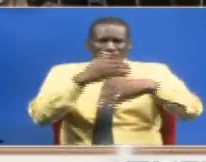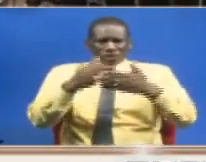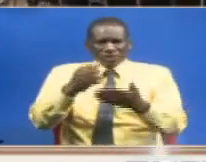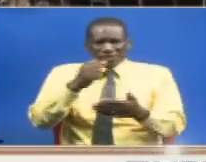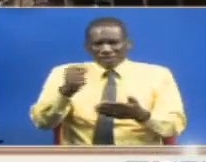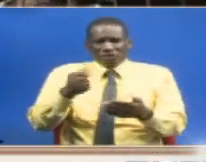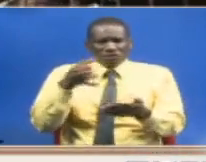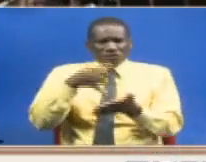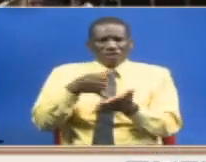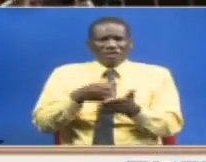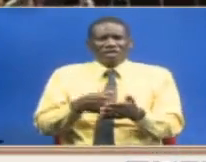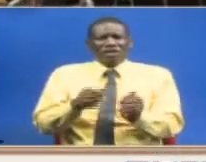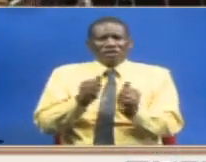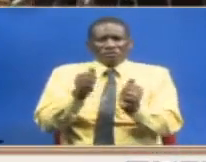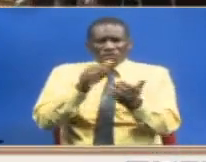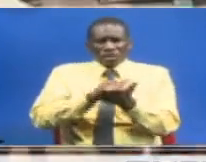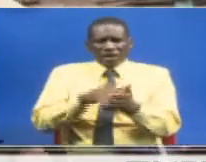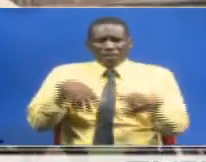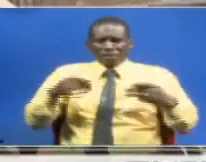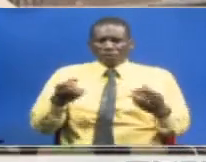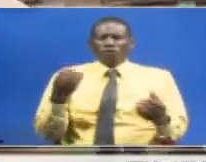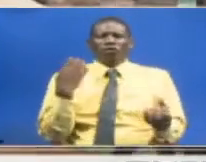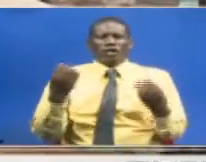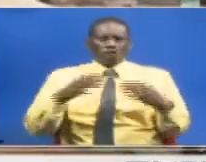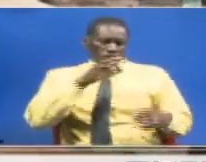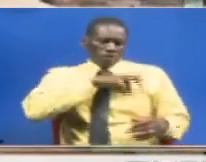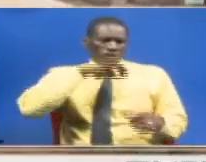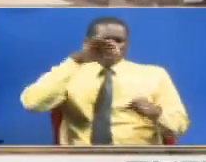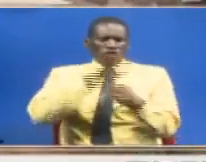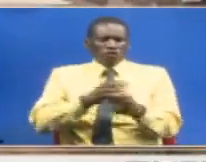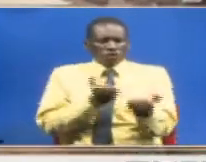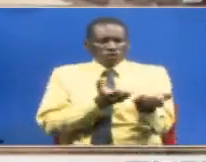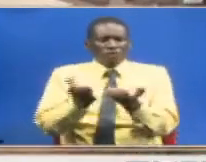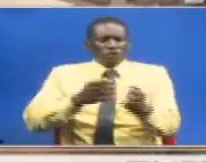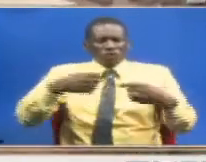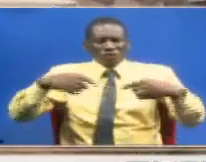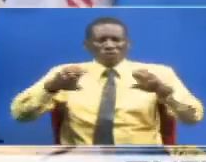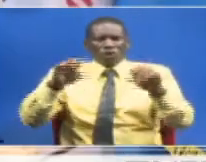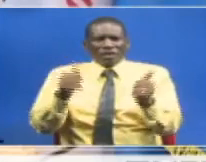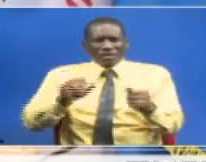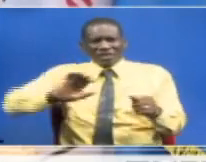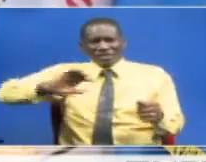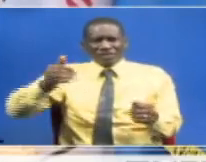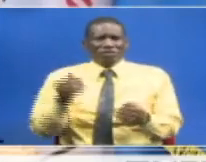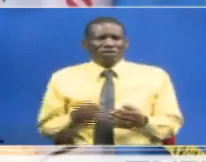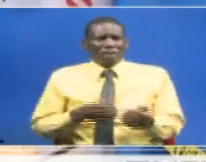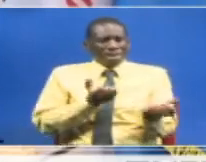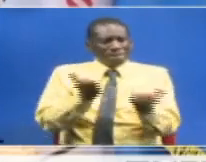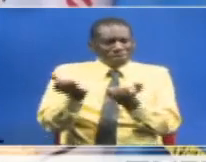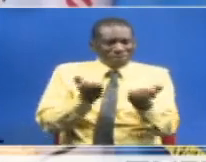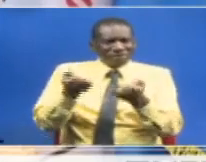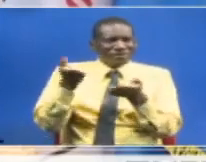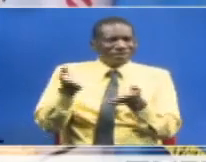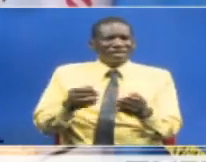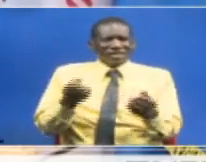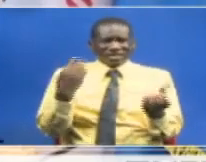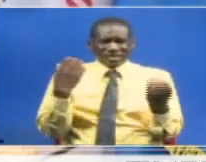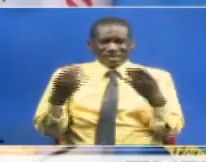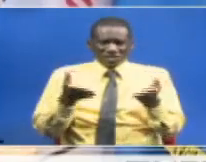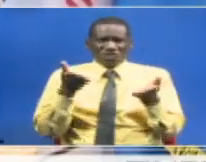ya hali hiyo, wakazi wa mji wa Kericho wamenufaika na biashara zilizonoga katika mji huu. Hali ya biashara kwa